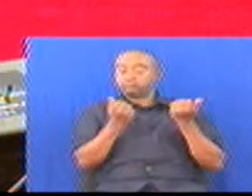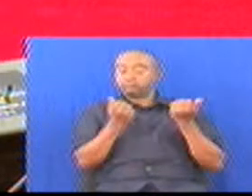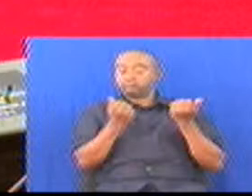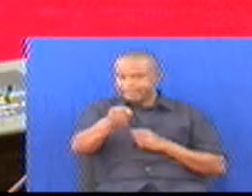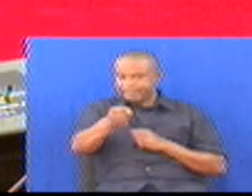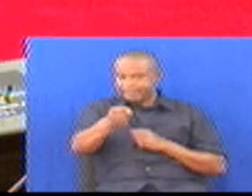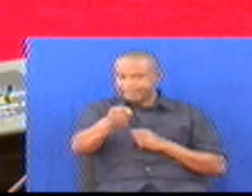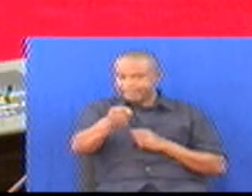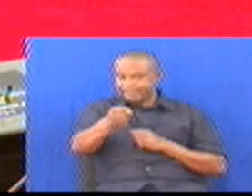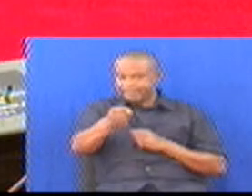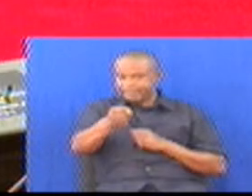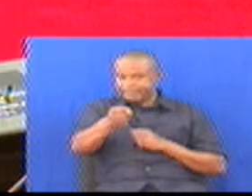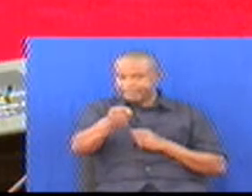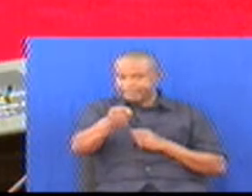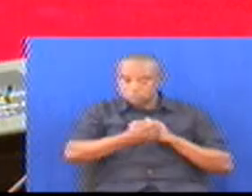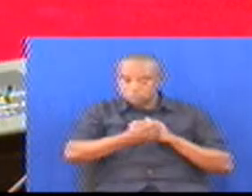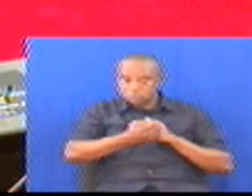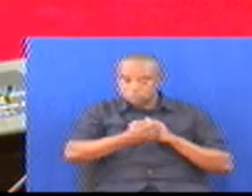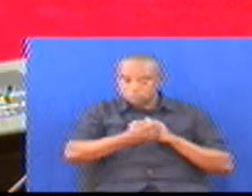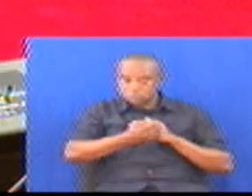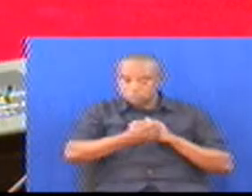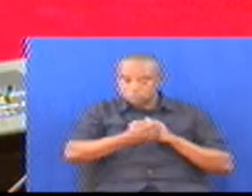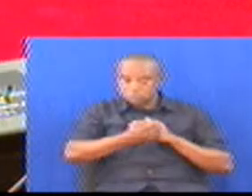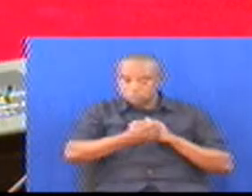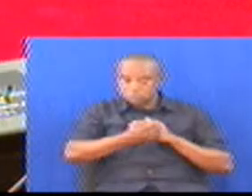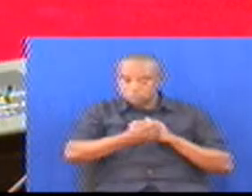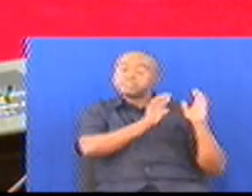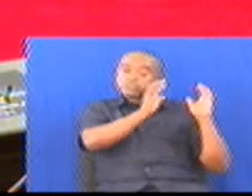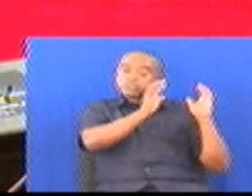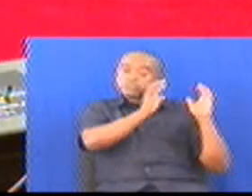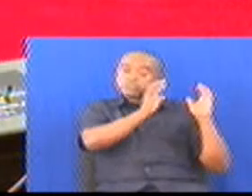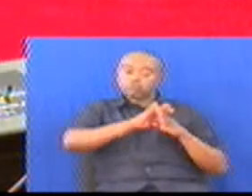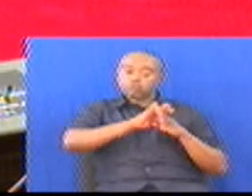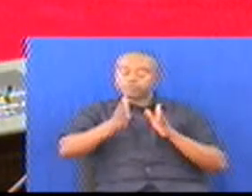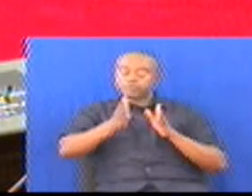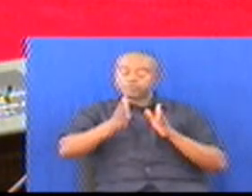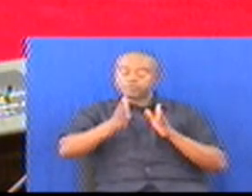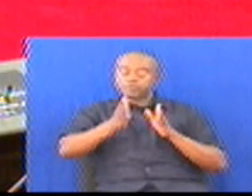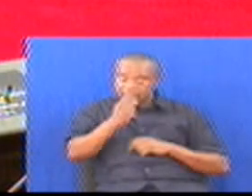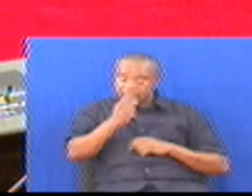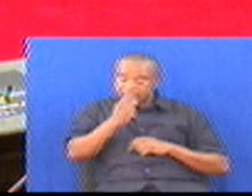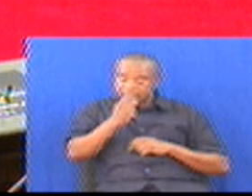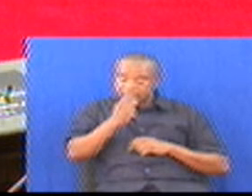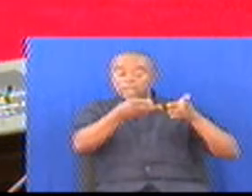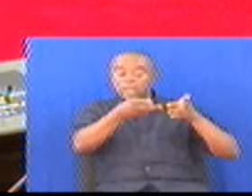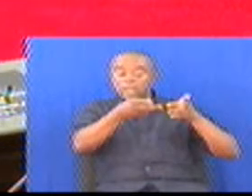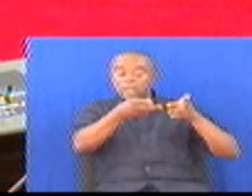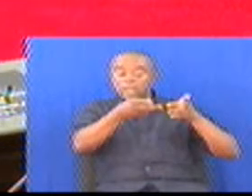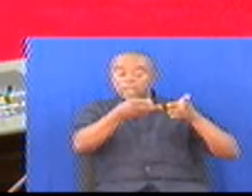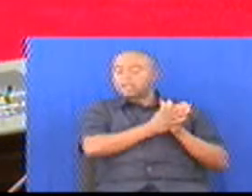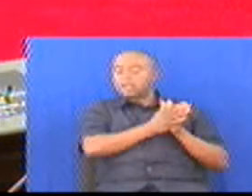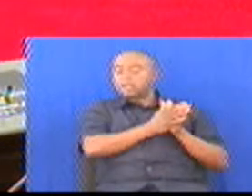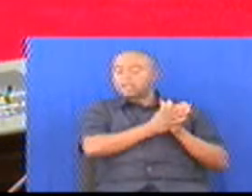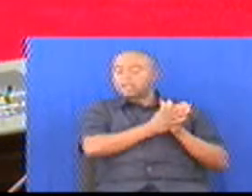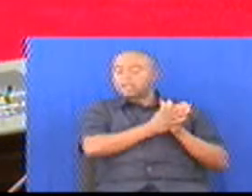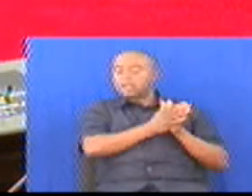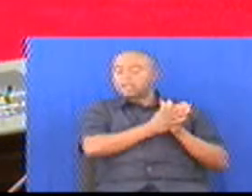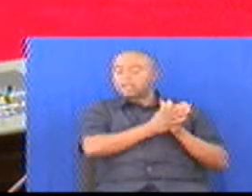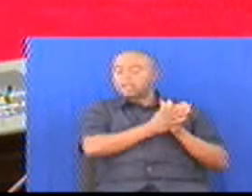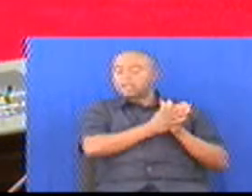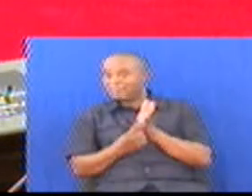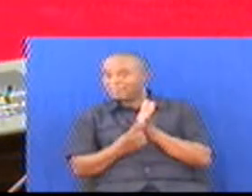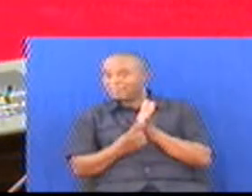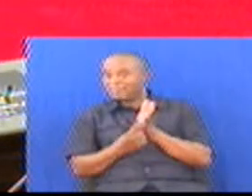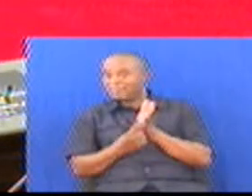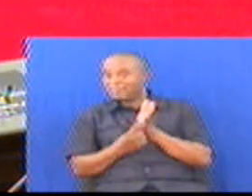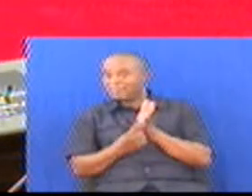katika eneo la reli ni kurejesha mizigo kwa njia ya reli kutoka bandari ya Dar es Salaam kwenda Uganda, kukamilisha